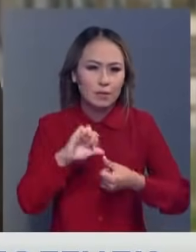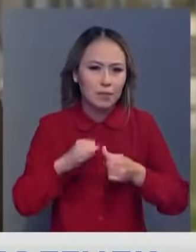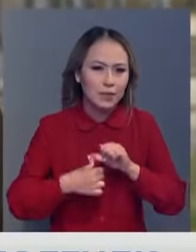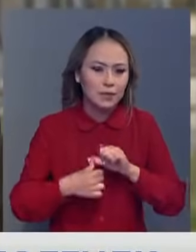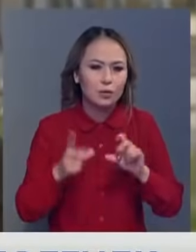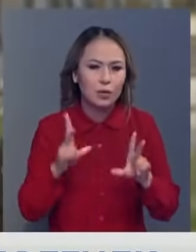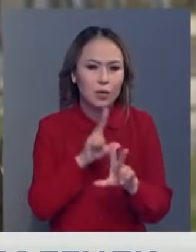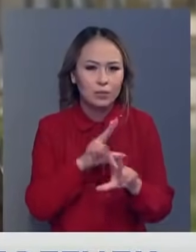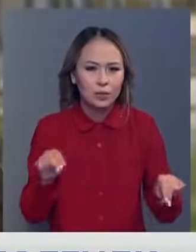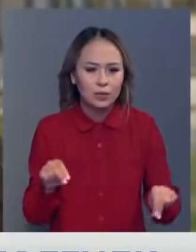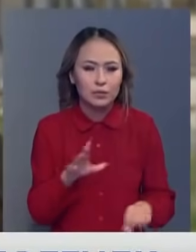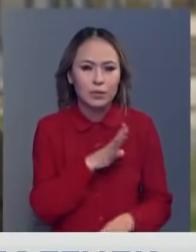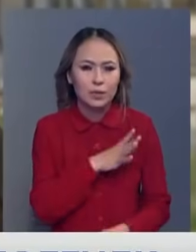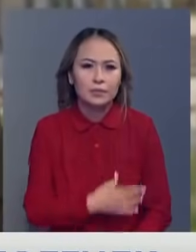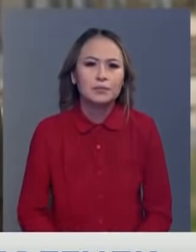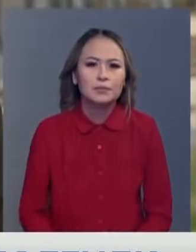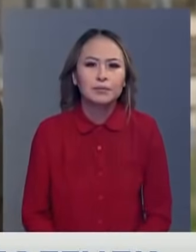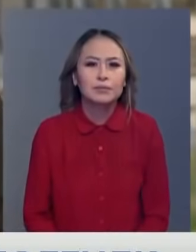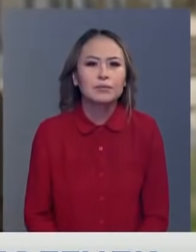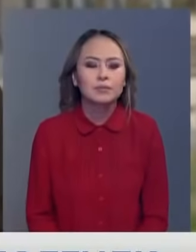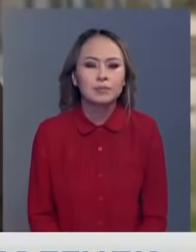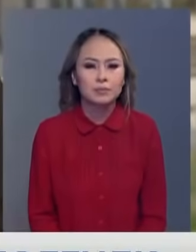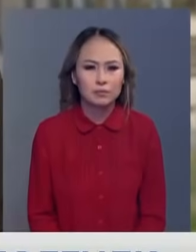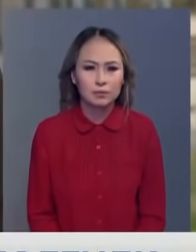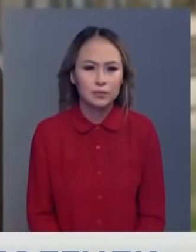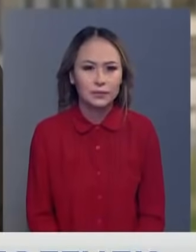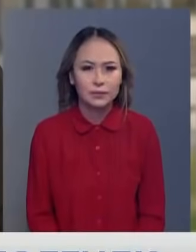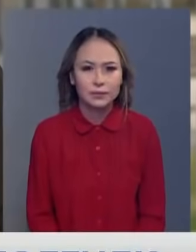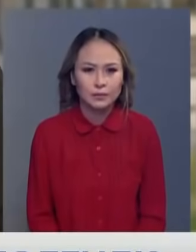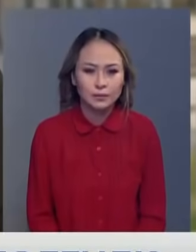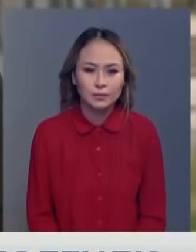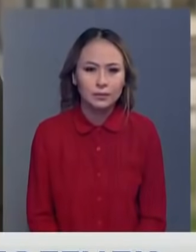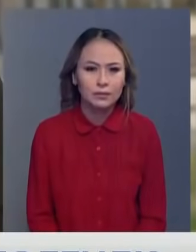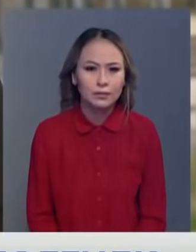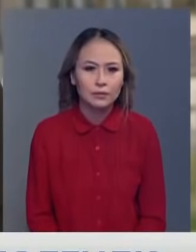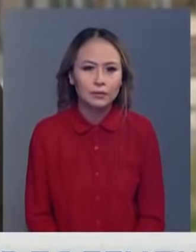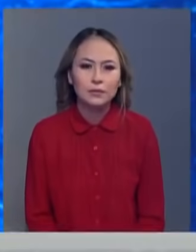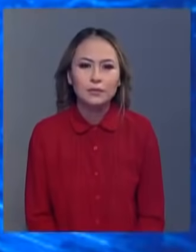серт еткендер Дастан Сейілханұлы, Асхат Қарағойшиев, Ернар Нысанбай, Хабар 24.